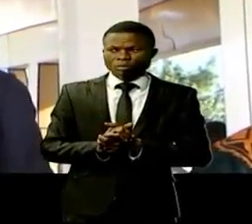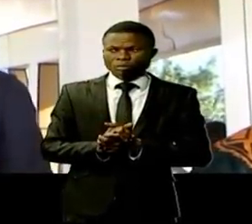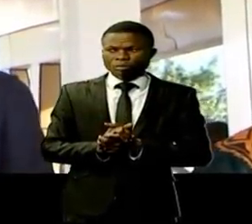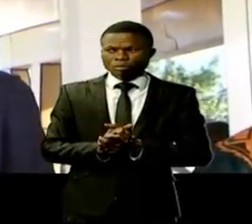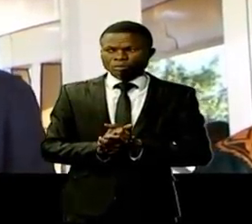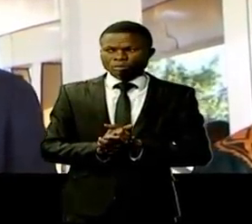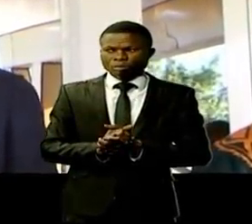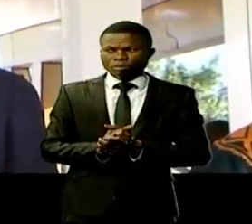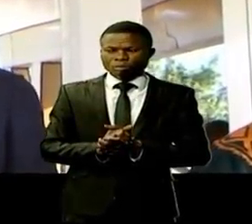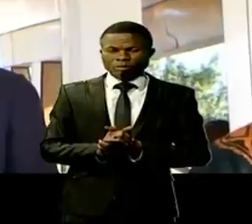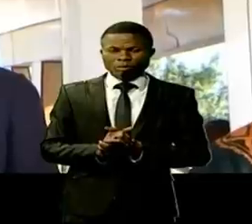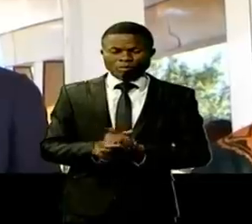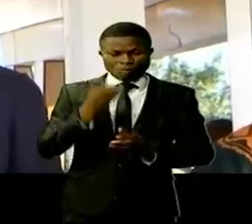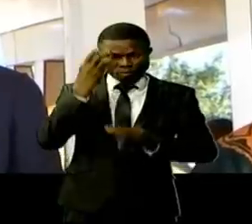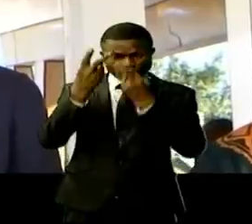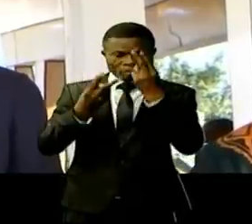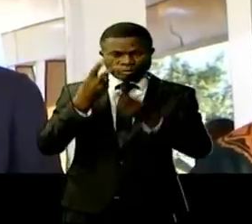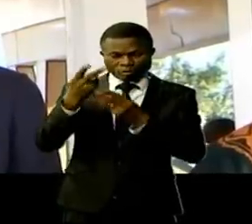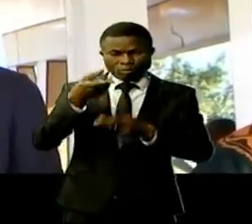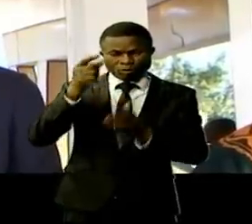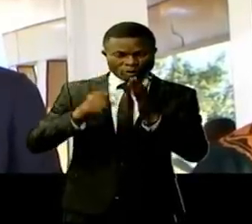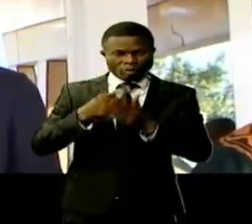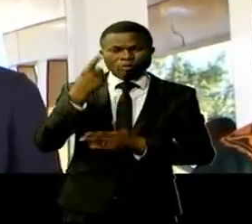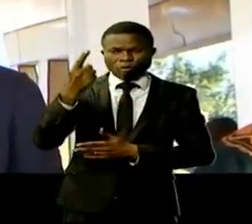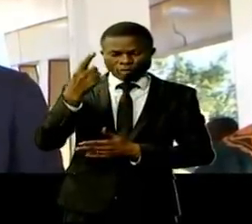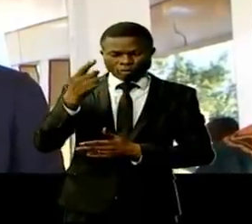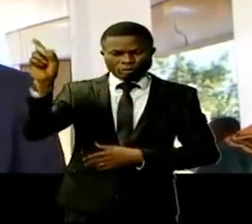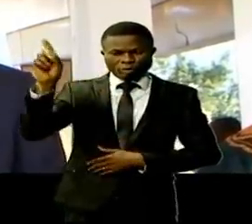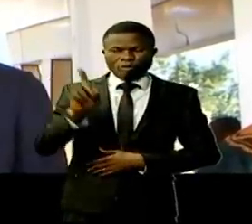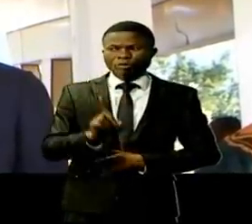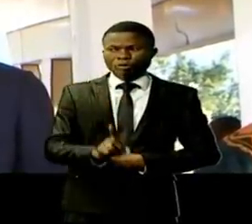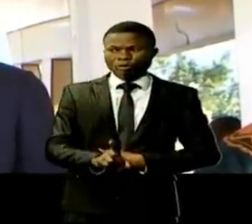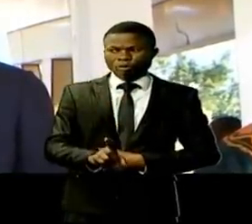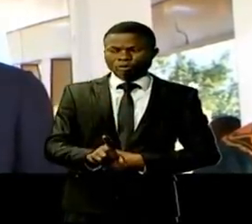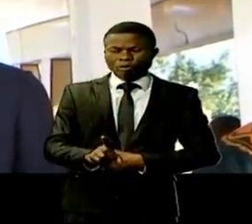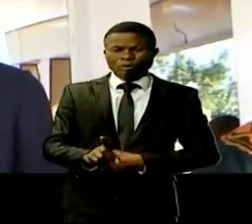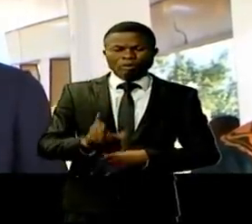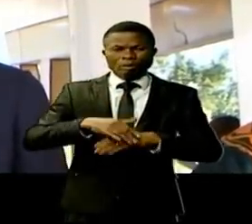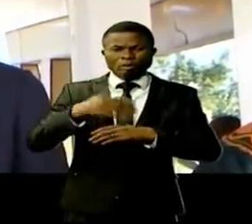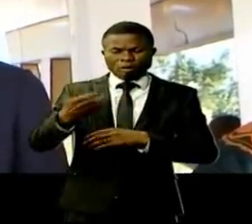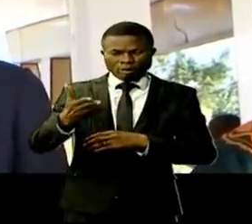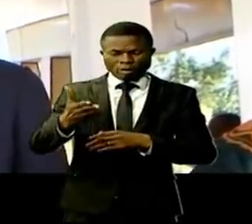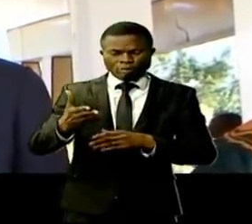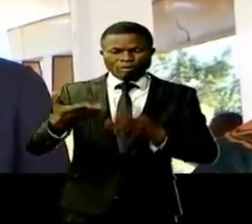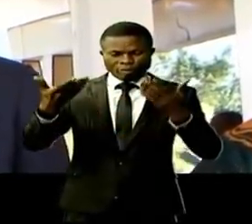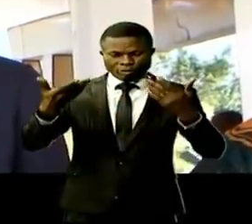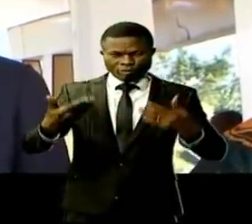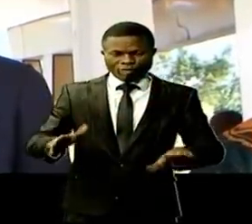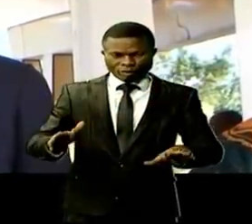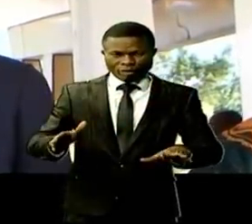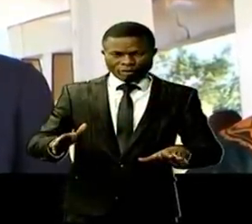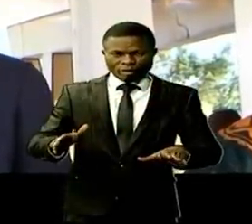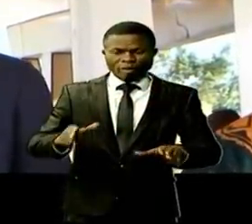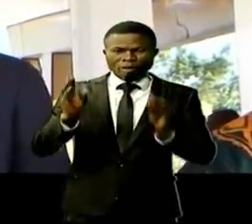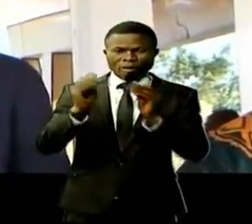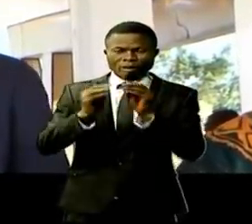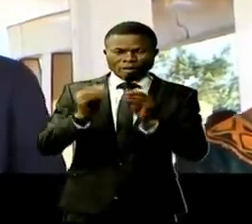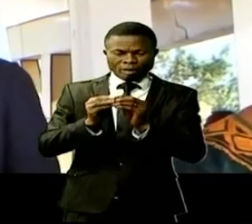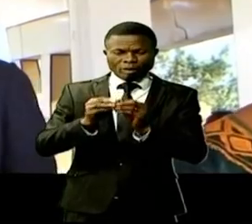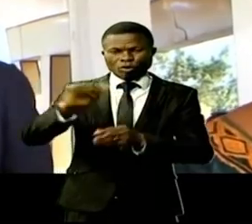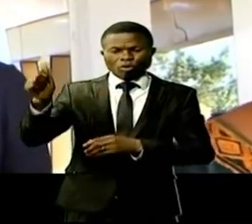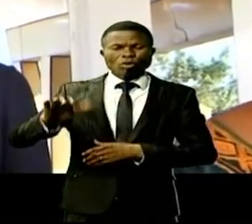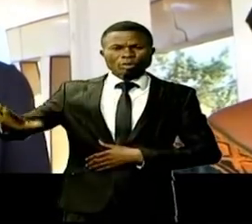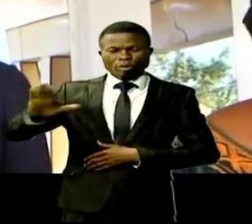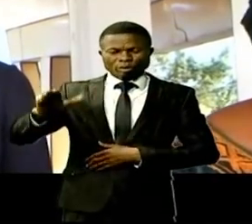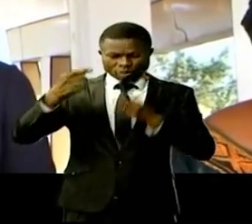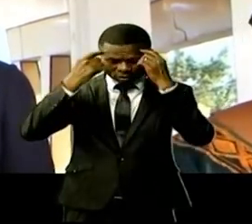Glasgow. Cette visite, c'est la toute première que j'effectue juste après avoir terminé la session de Glasgow. Nous nous sommes